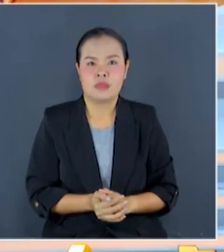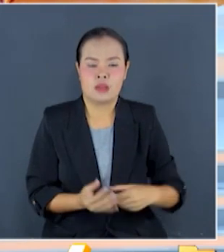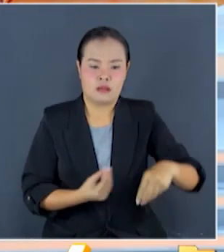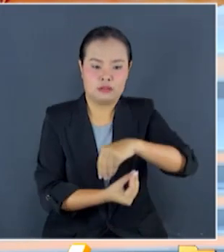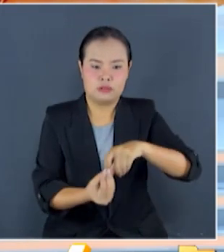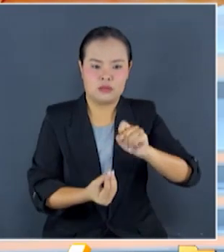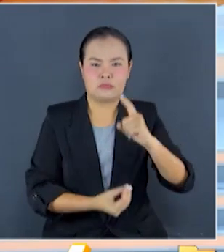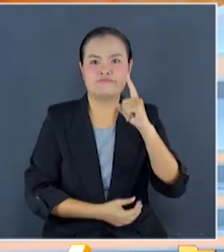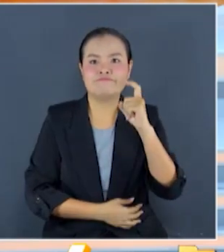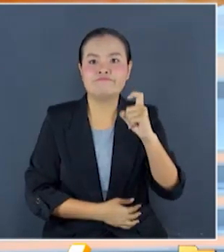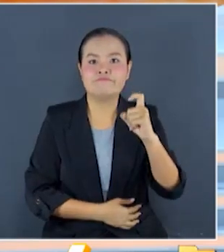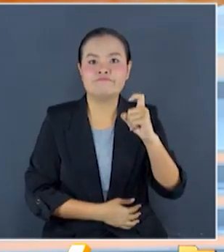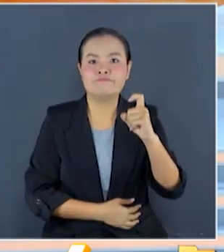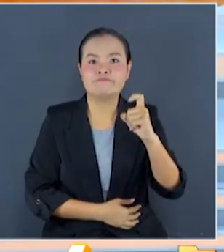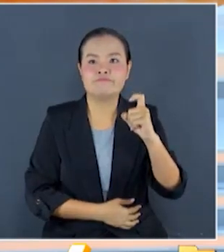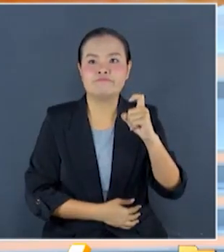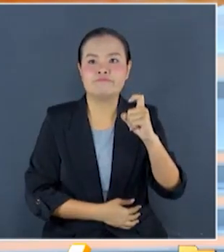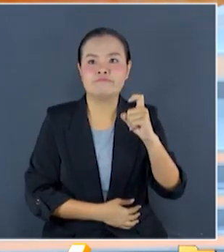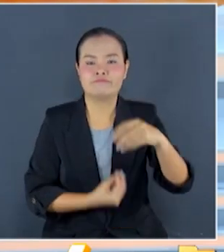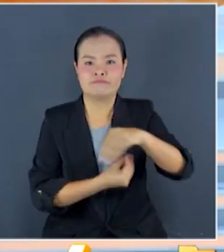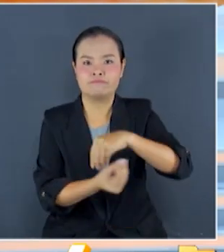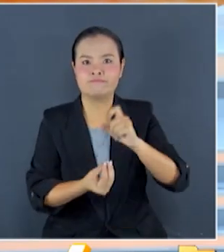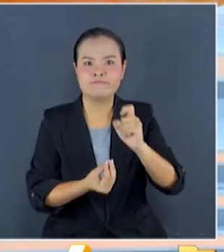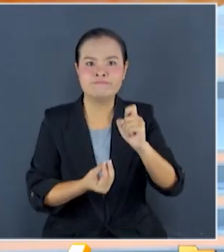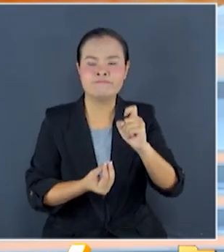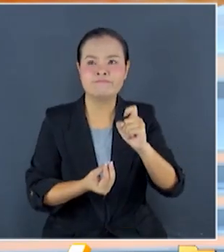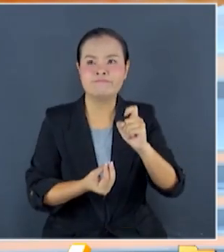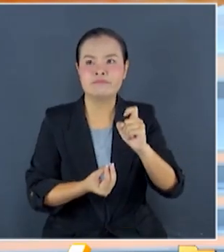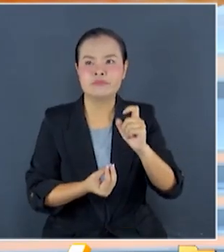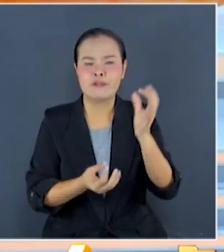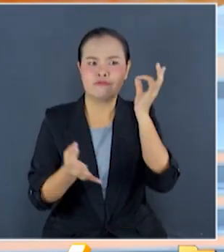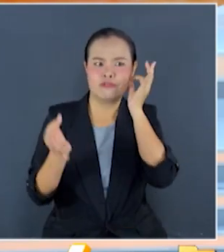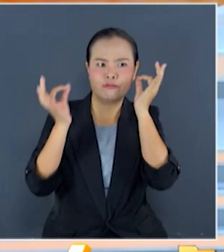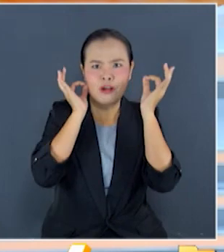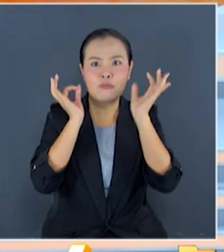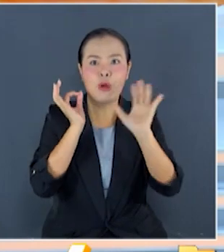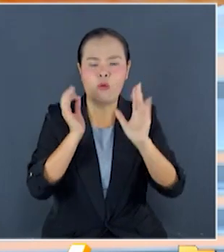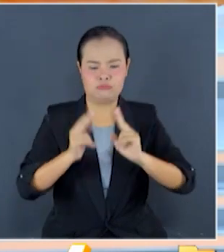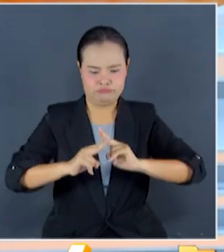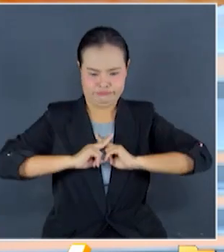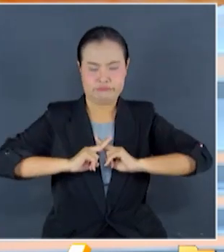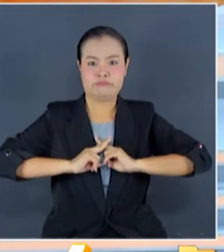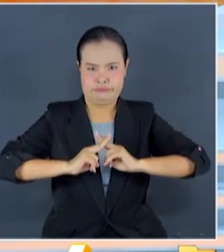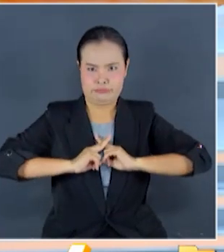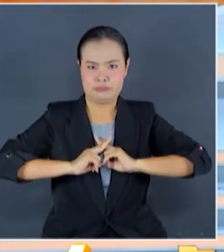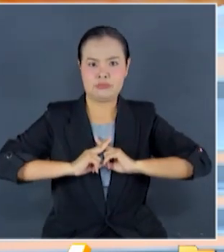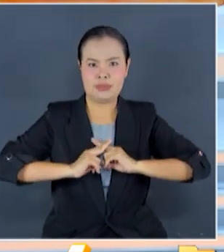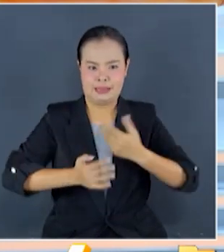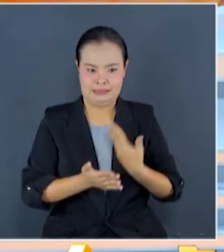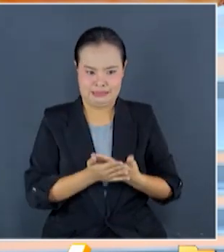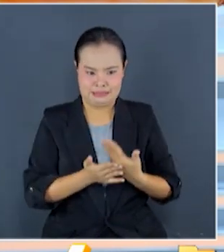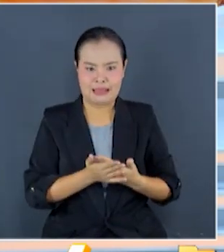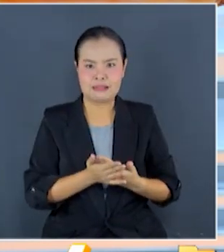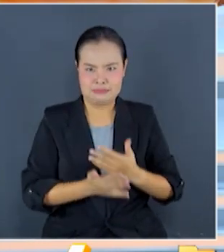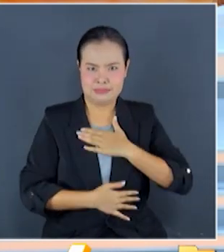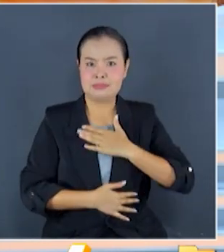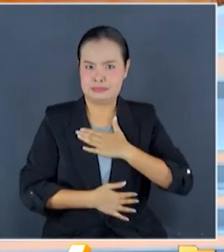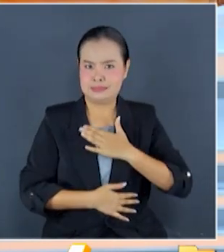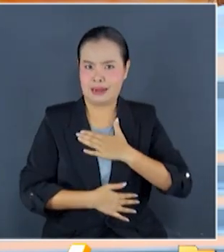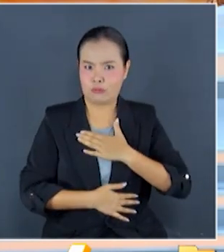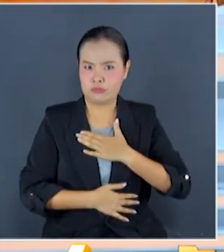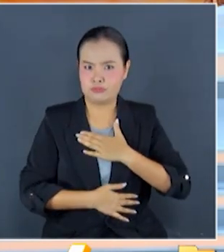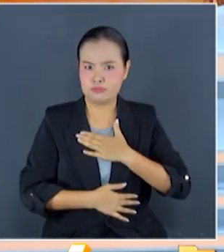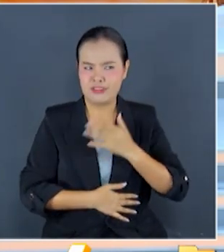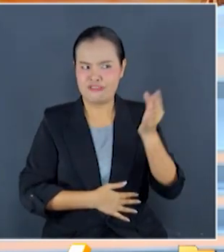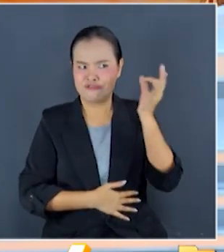รษฐกิจหรือไม่วิกฤตเนี่ยไม่ต้องฟังคนอื่นไม่ต้องฟังคนอื่นเอาเราเนี่ยแหละถามเงินในกระเป๋าเราทุกวันนี้ดีกว่านะฮะไม่